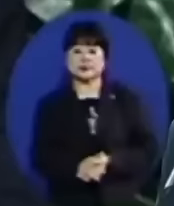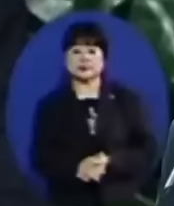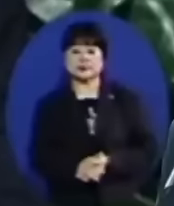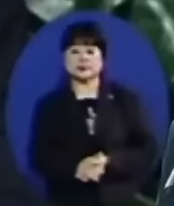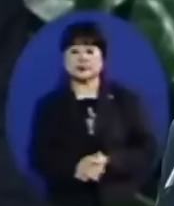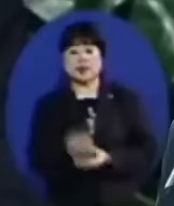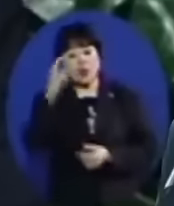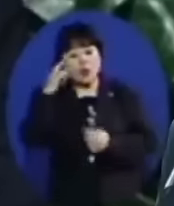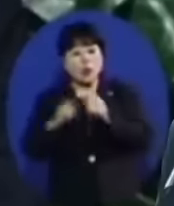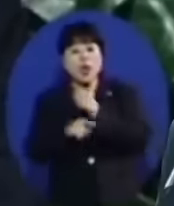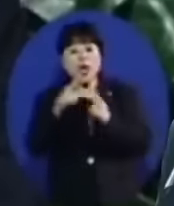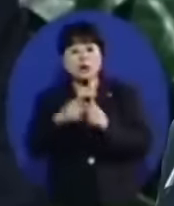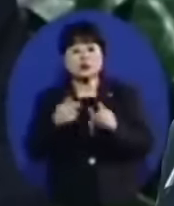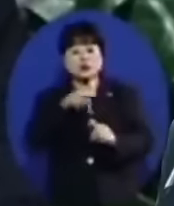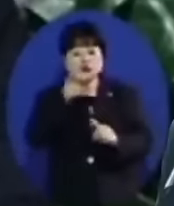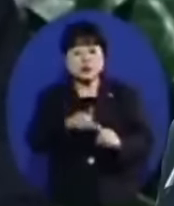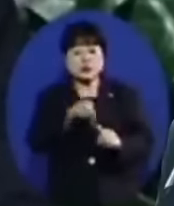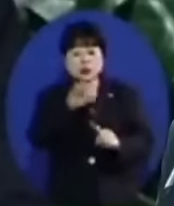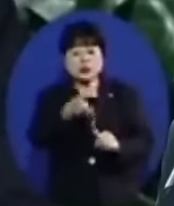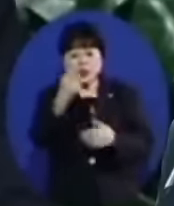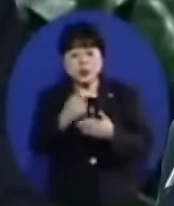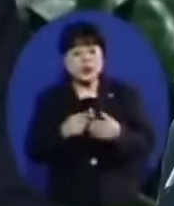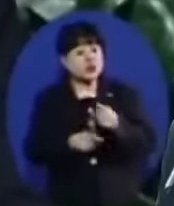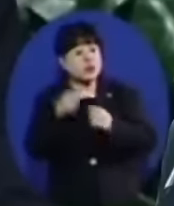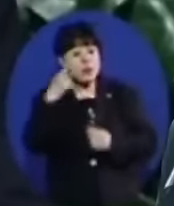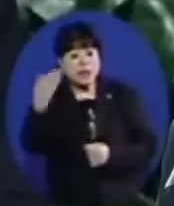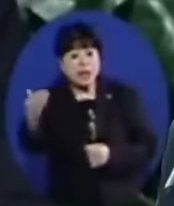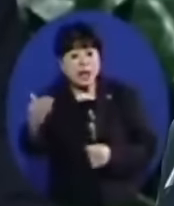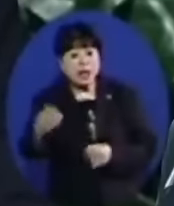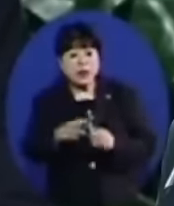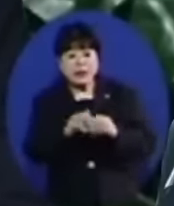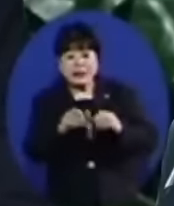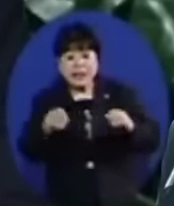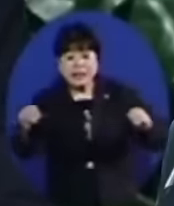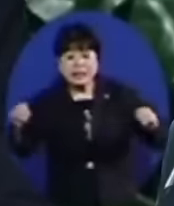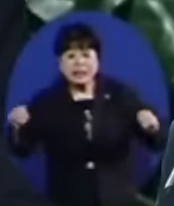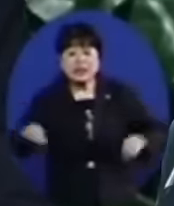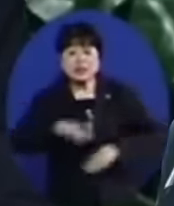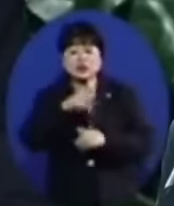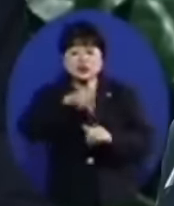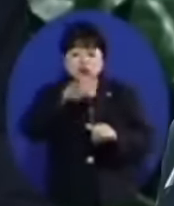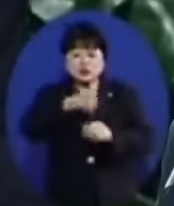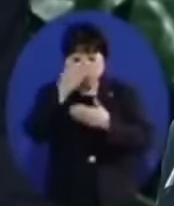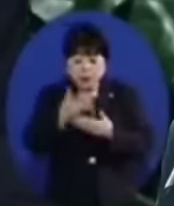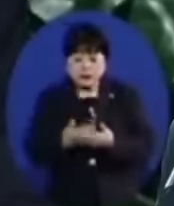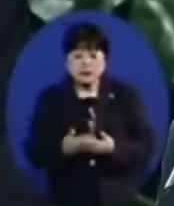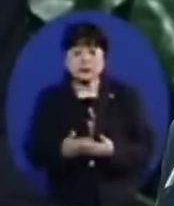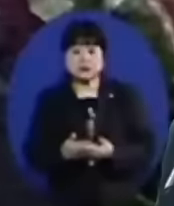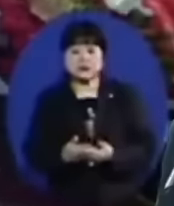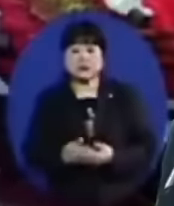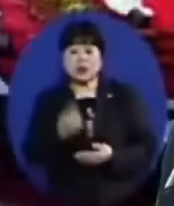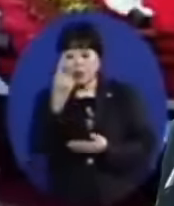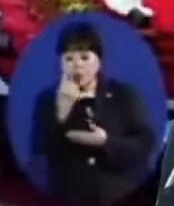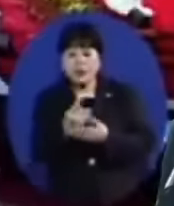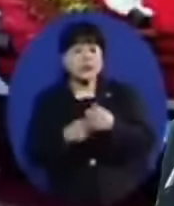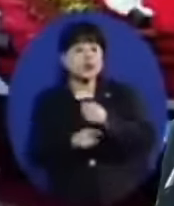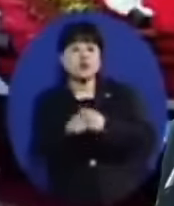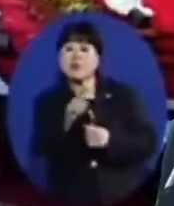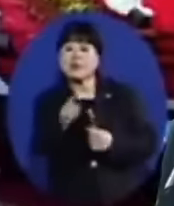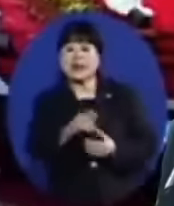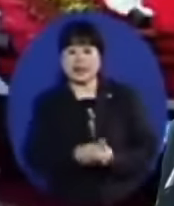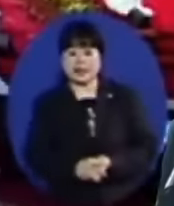왜 예수님이 이 저주받은 땅에 왔습니까? 온 땅이 이렇게 저주받았는데 무엇 때문에 왔나요?